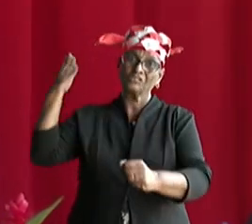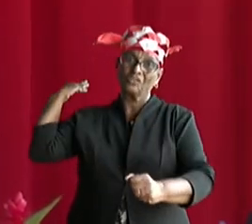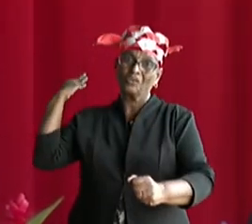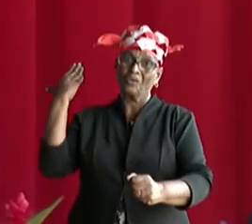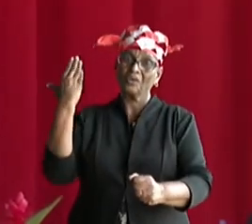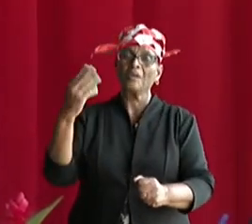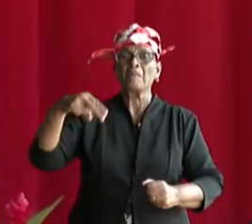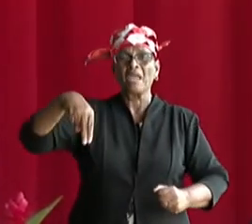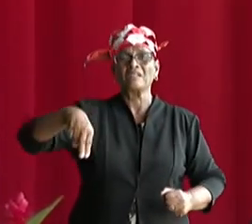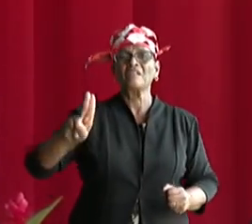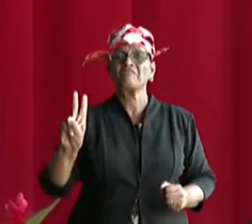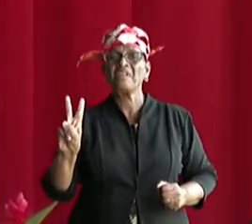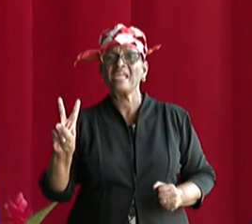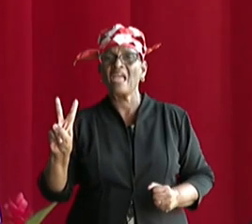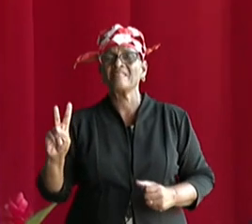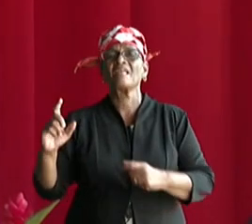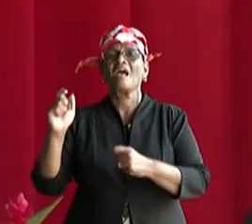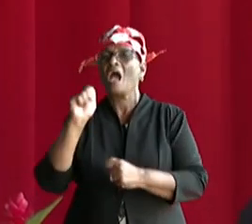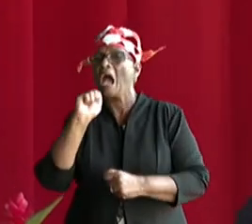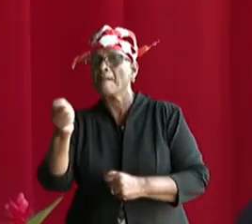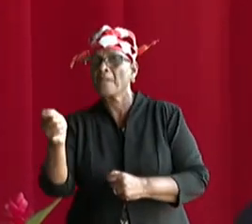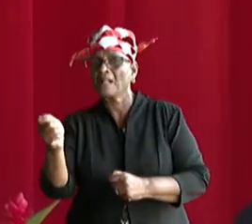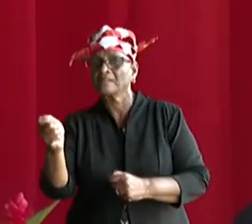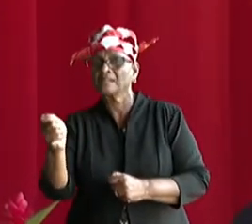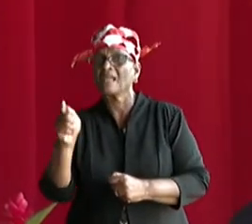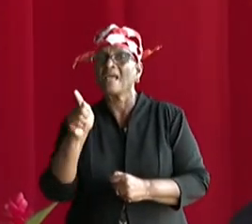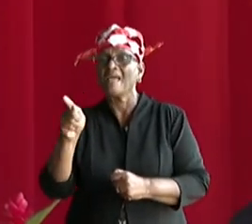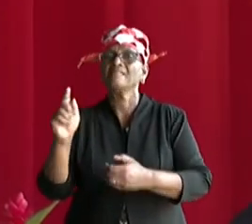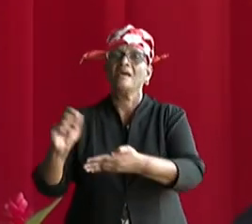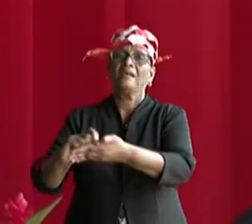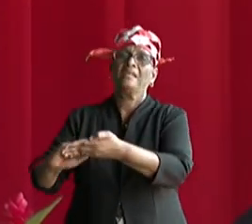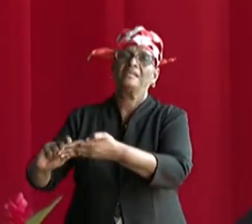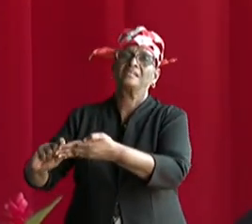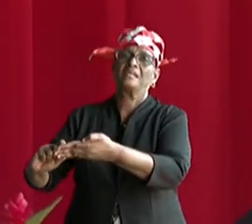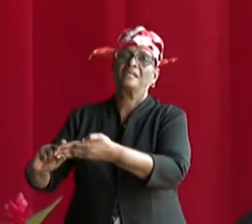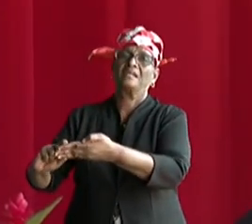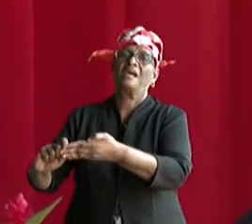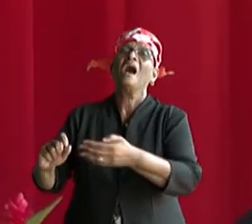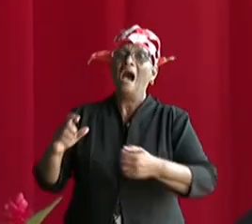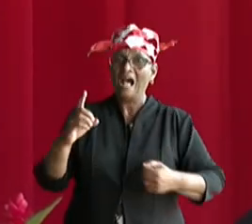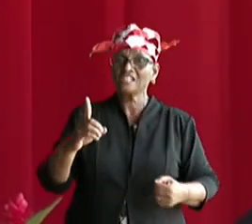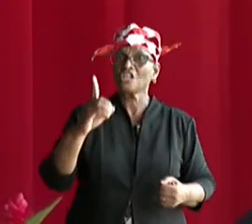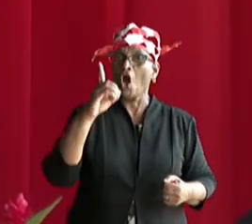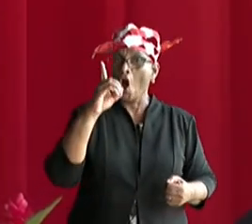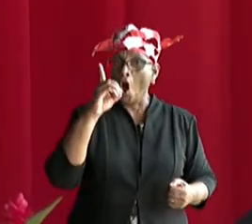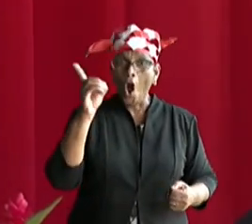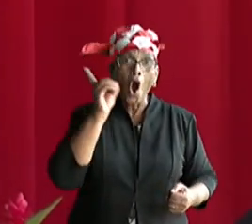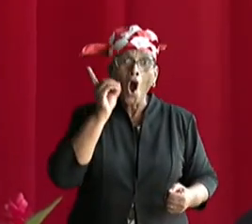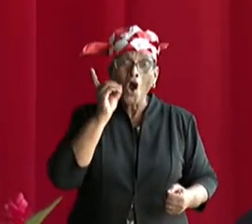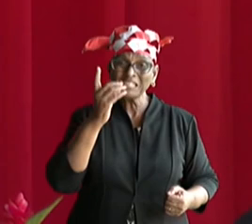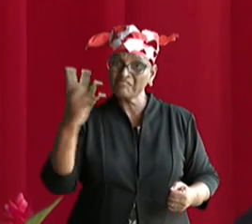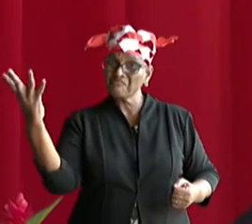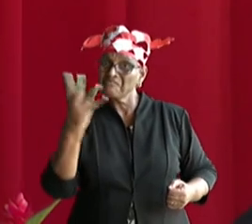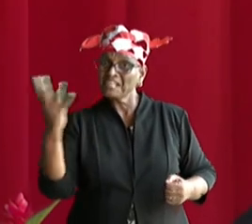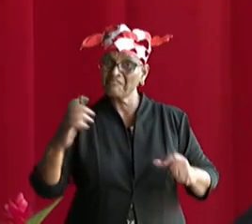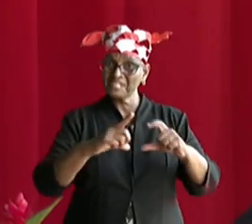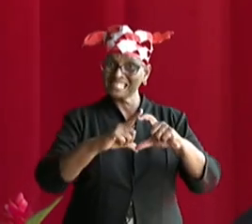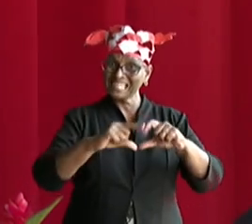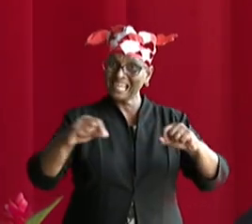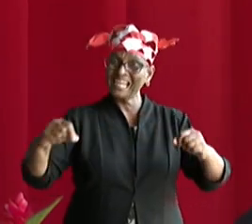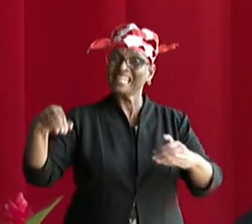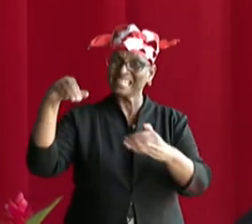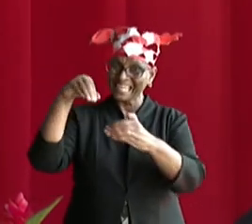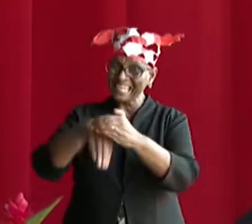VN mochten aanmelden en registreren als 144ste lid van deze